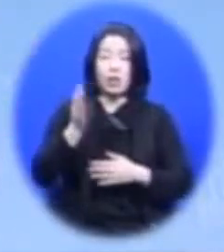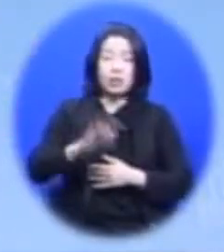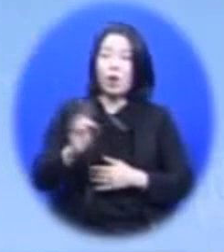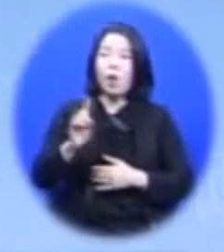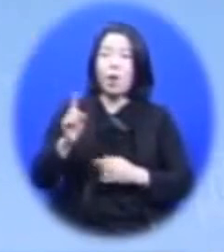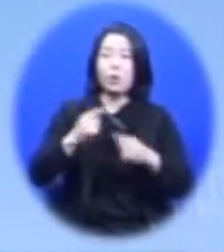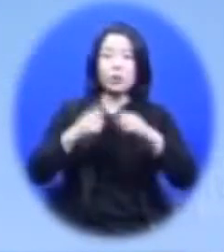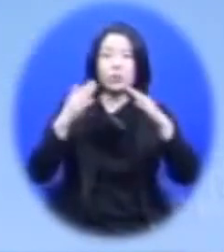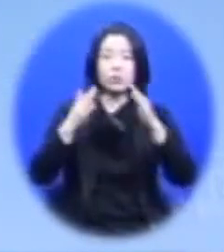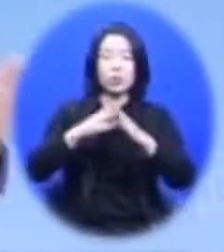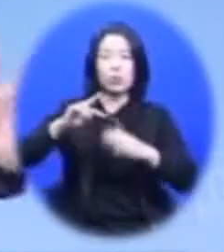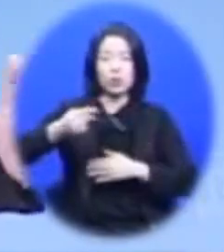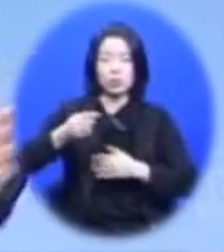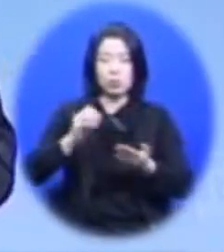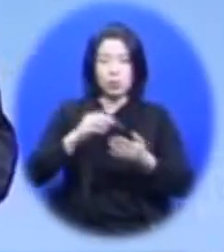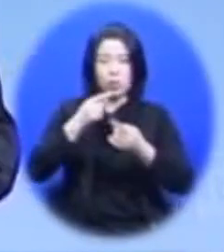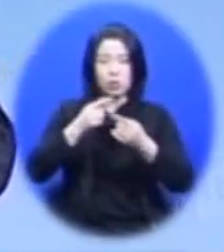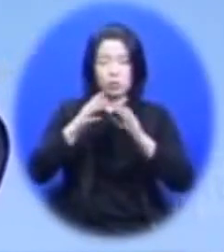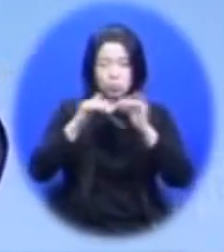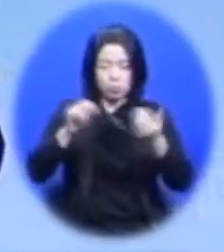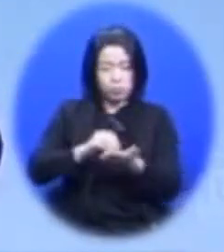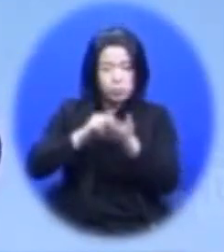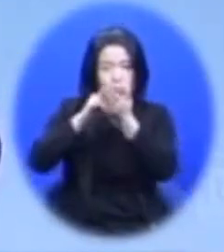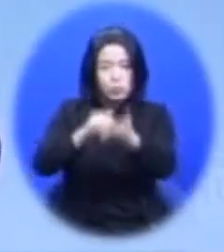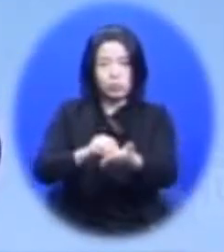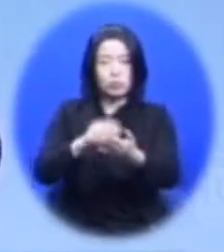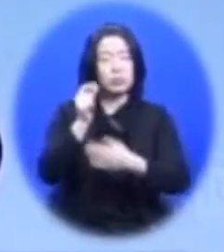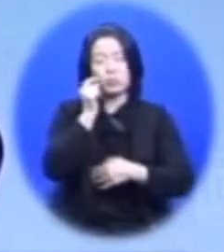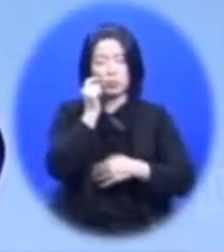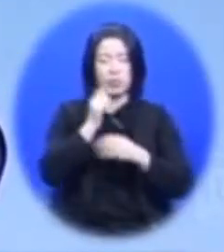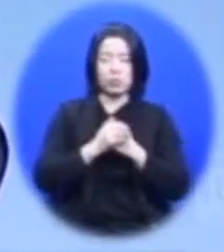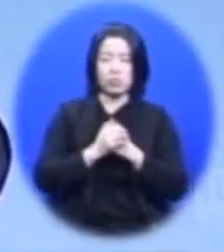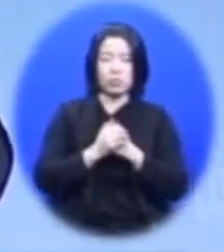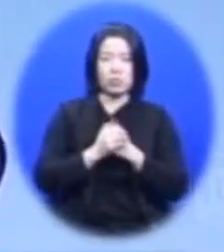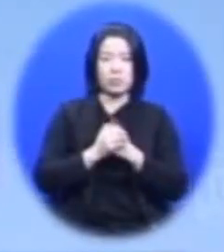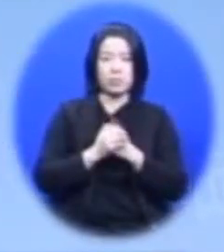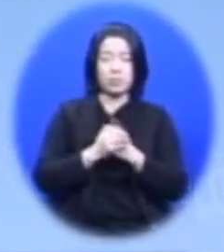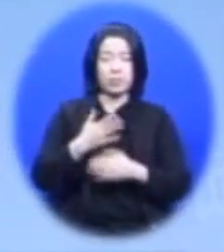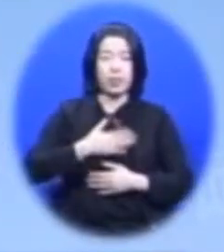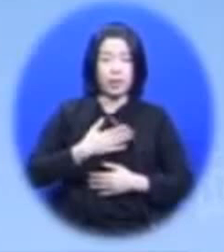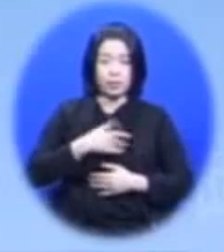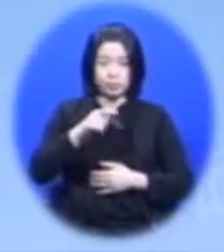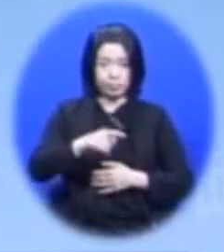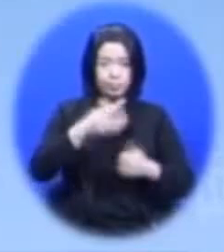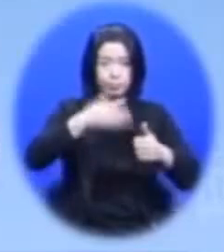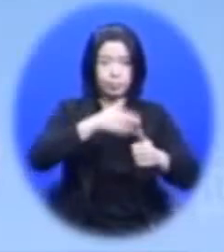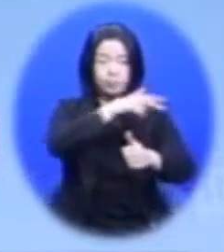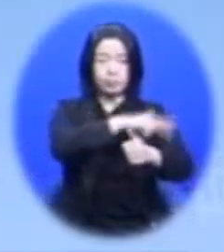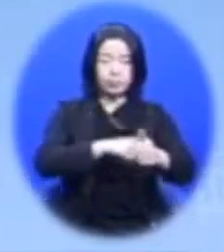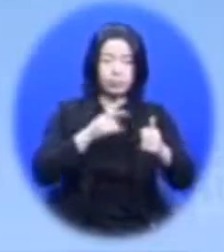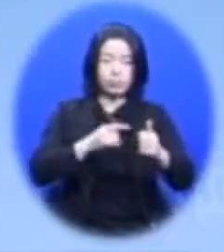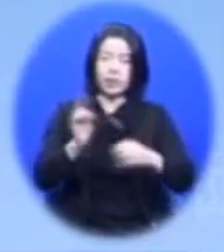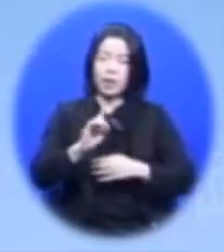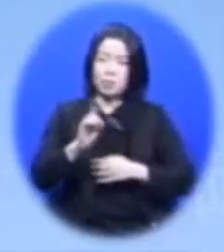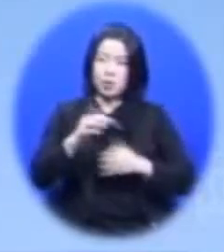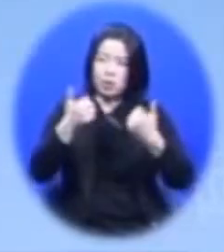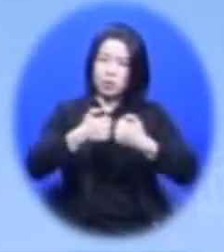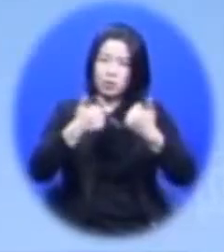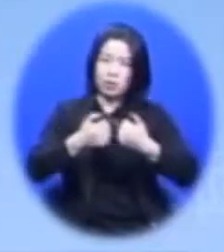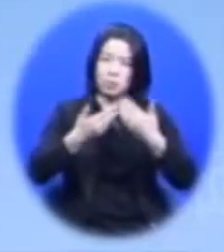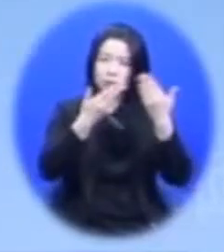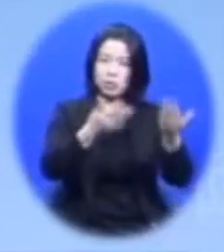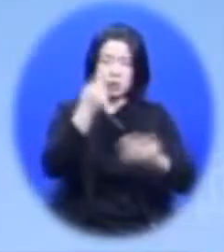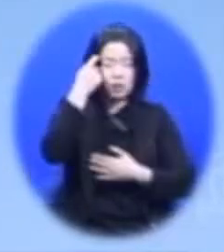교회에도 교인으로 등록이 되어 있지 못하고 있었습니다. 제가 그 권사님께 뭐라고 상담을 해드려야